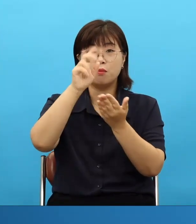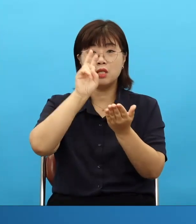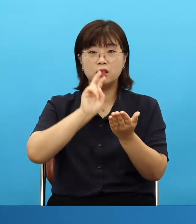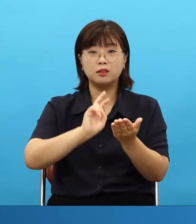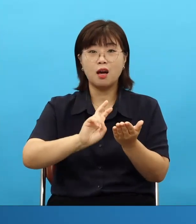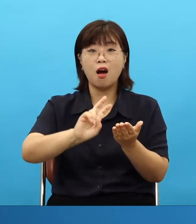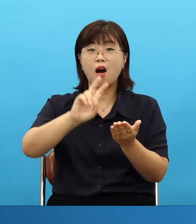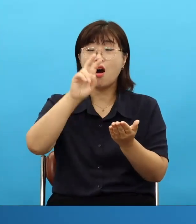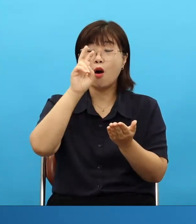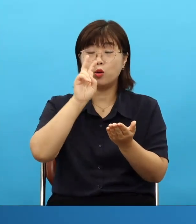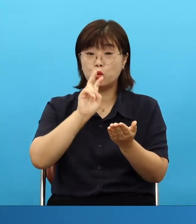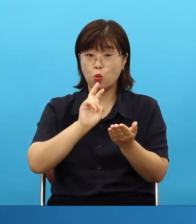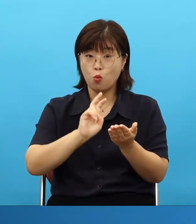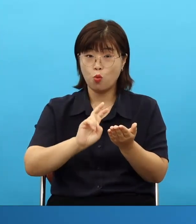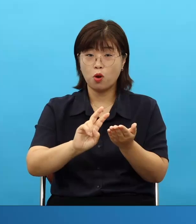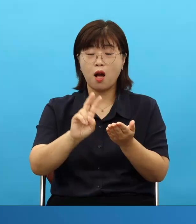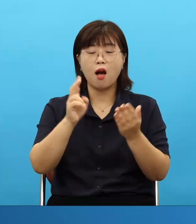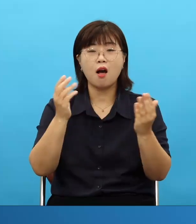주님을